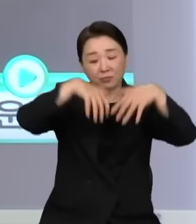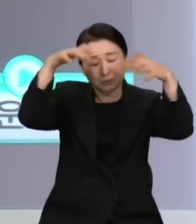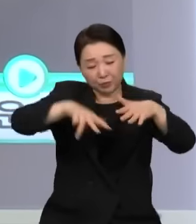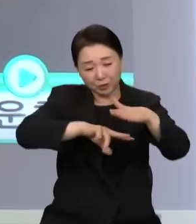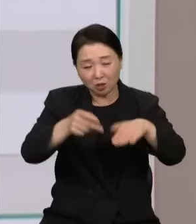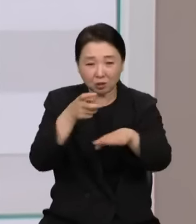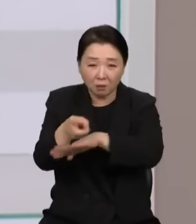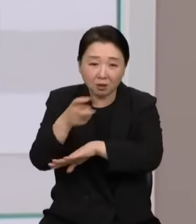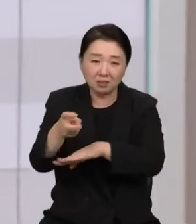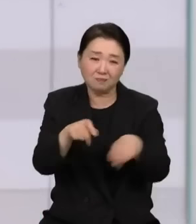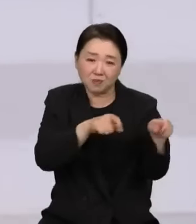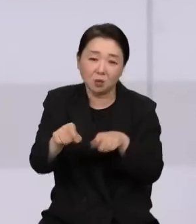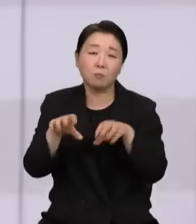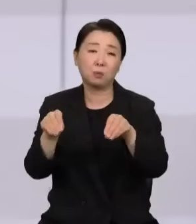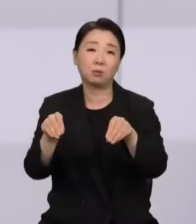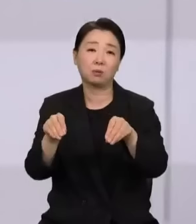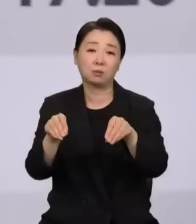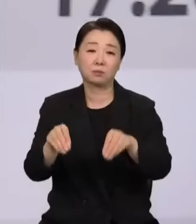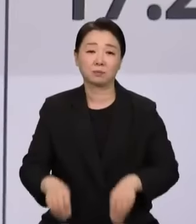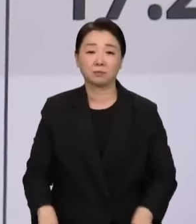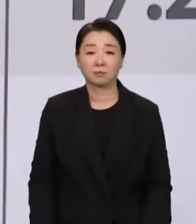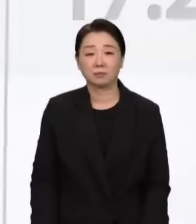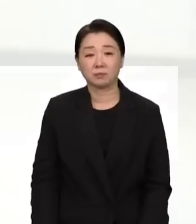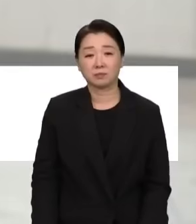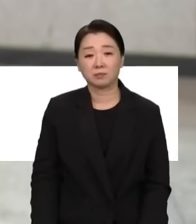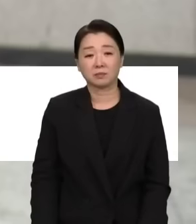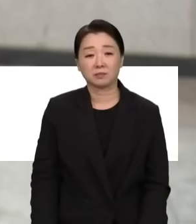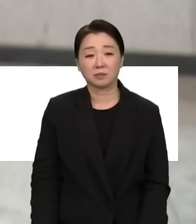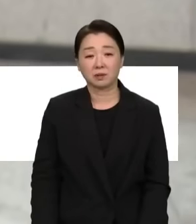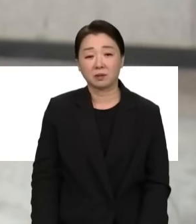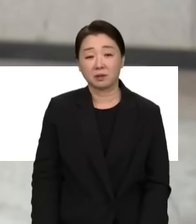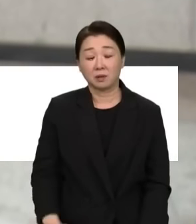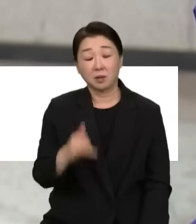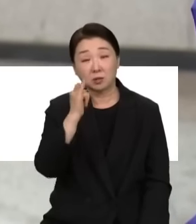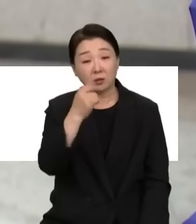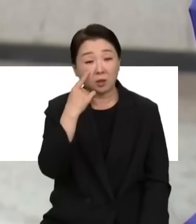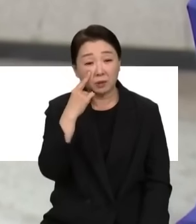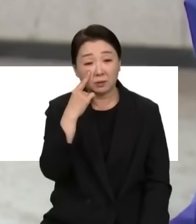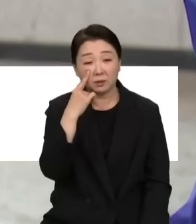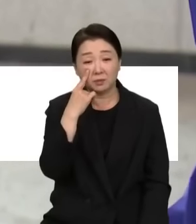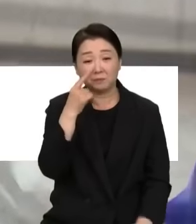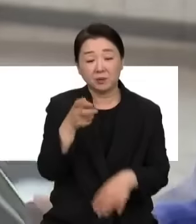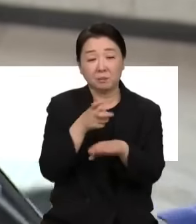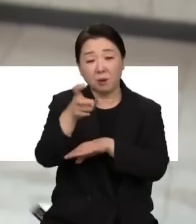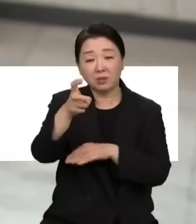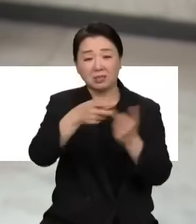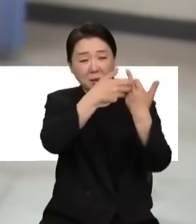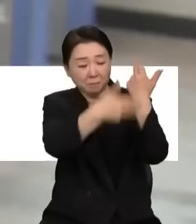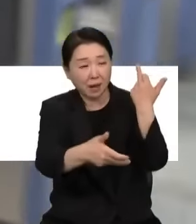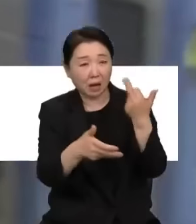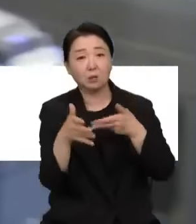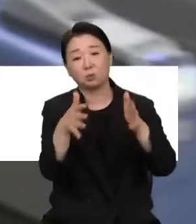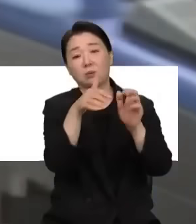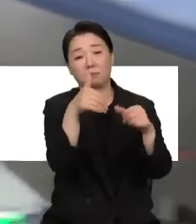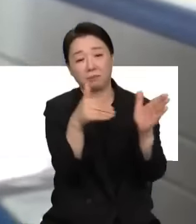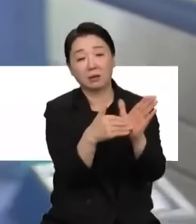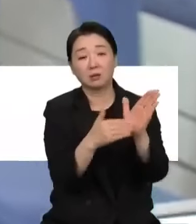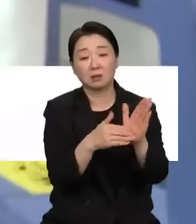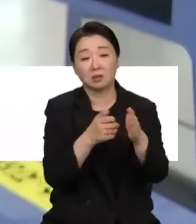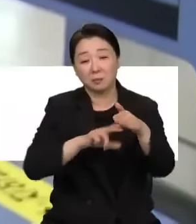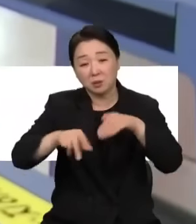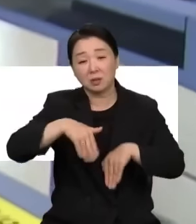버스는 지연되거나 멈췄습니다. 전화해봤더니 네. 선풍스대가 나왔고 도로가 막혔대요. 그러고 지금 전철 타야 돼요. 아,